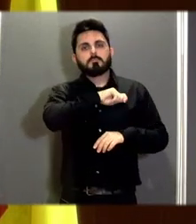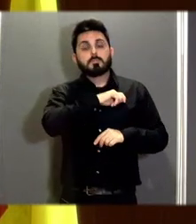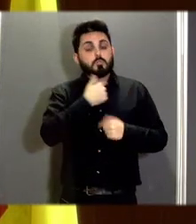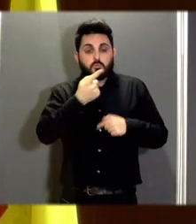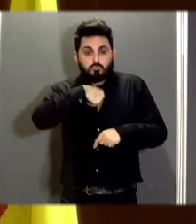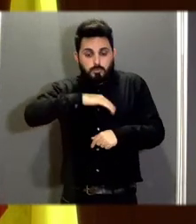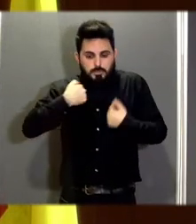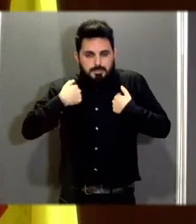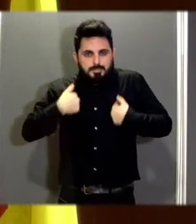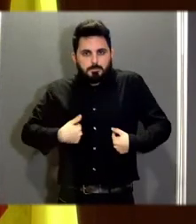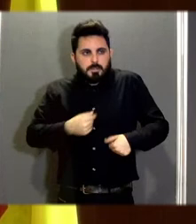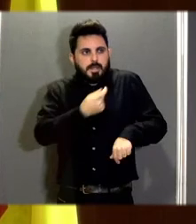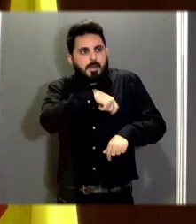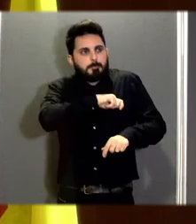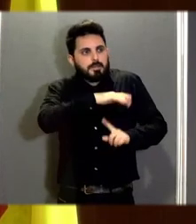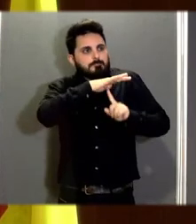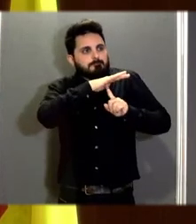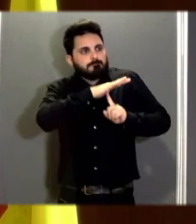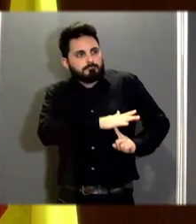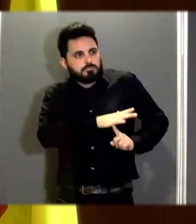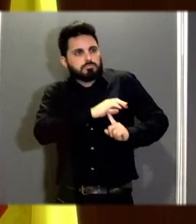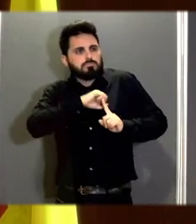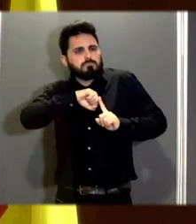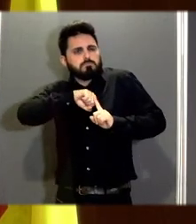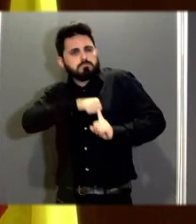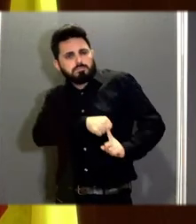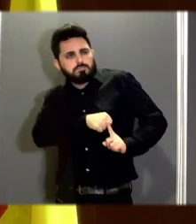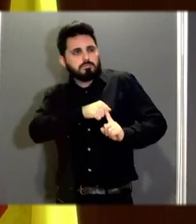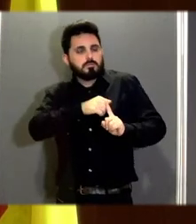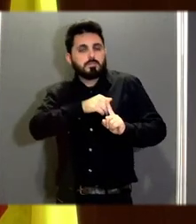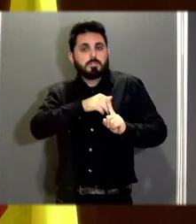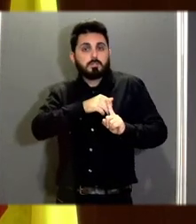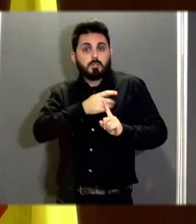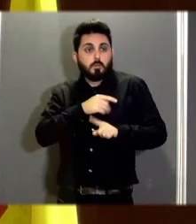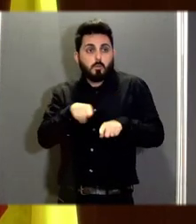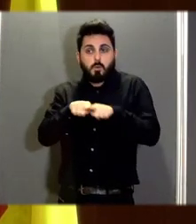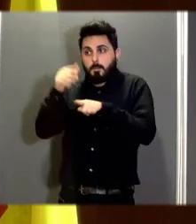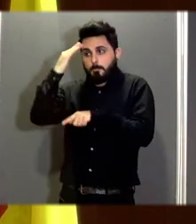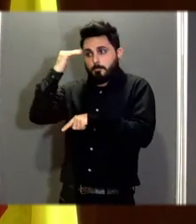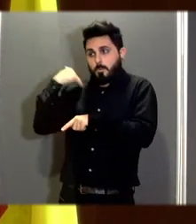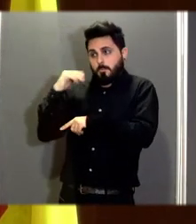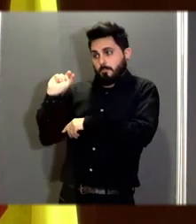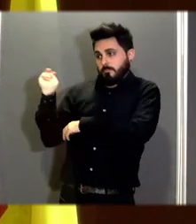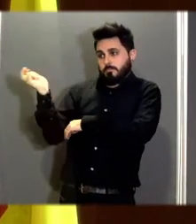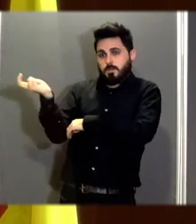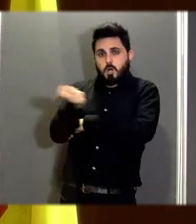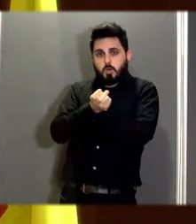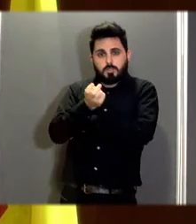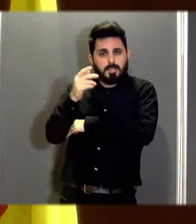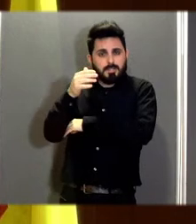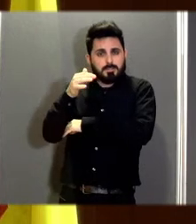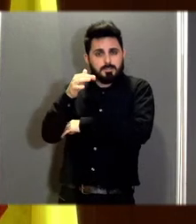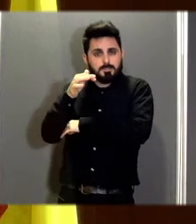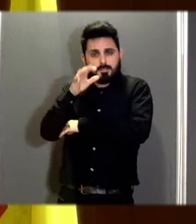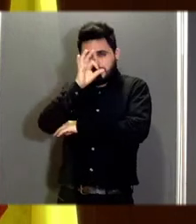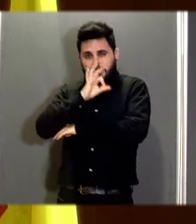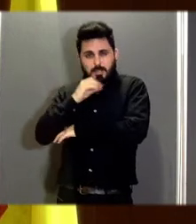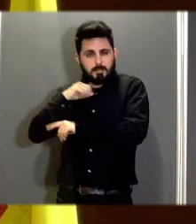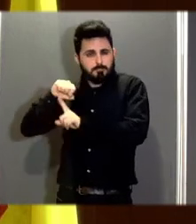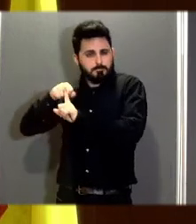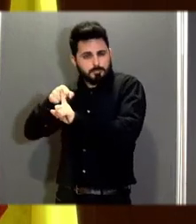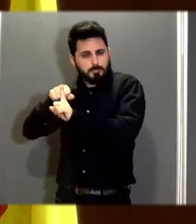que comparteixen altres pobles que han estat així durant tants segles i tan durament